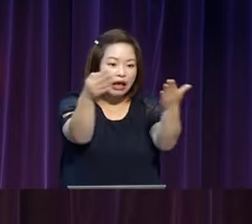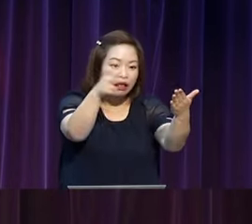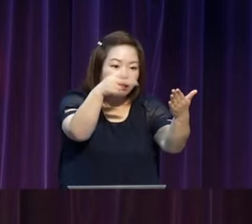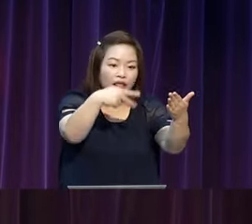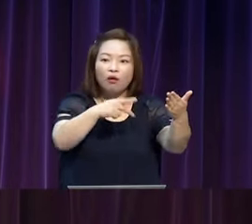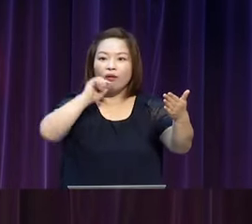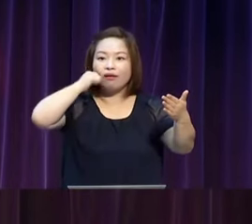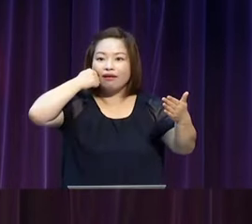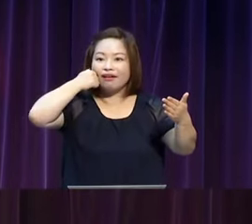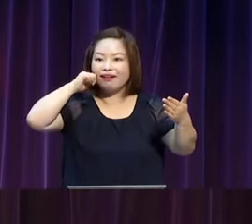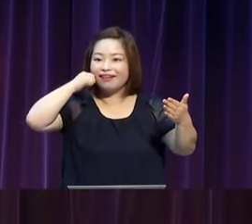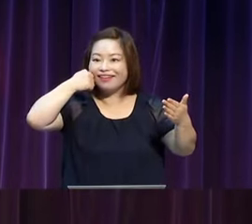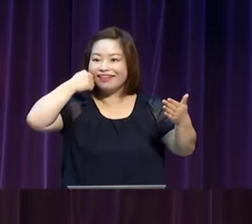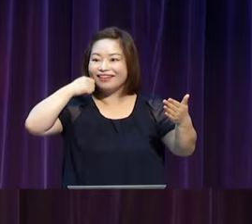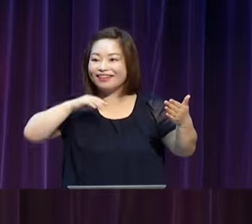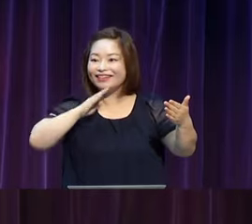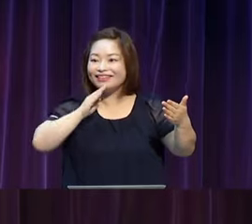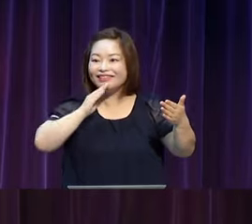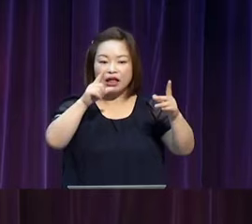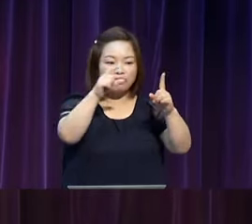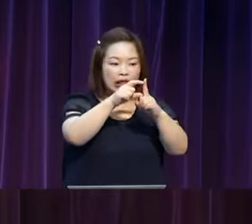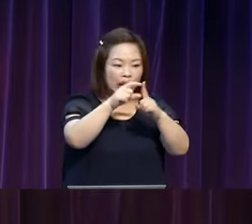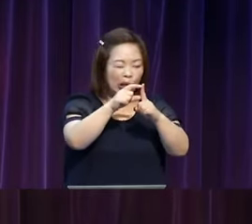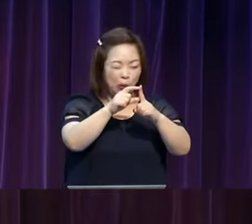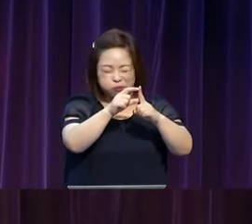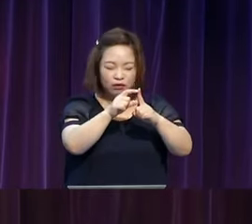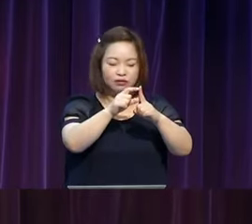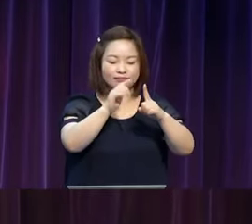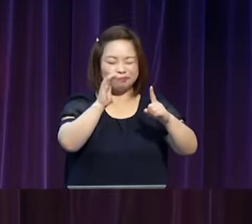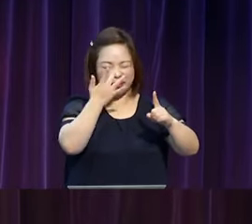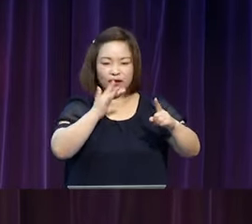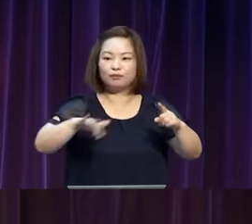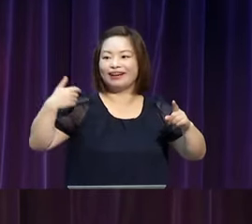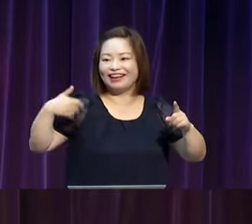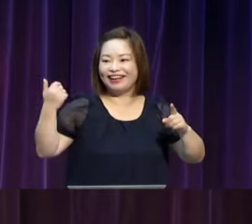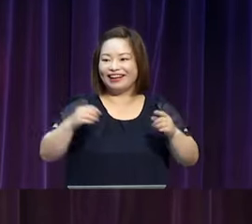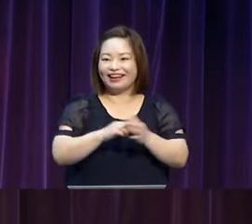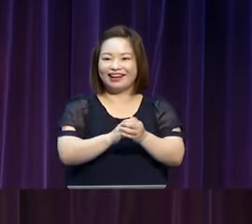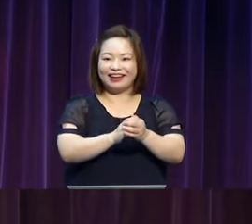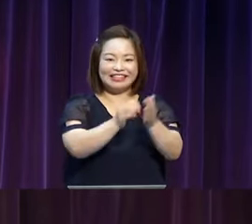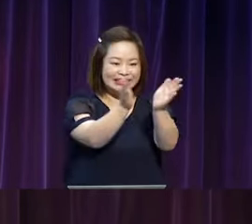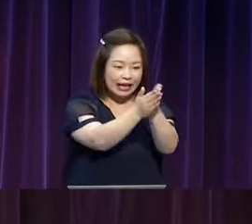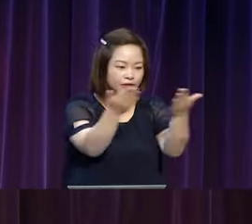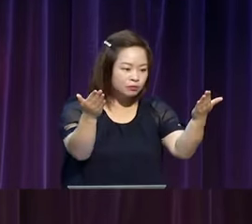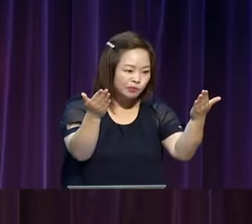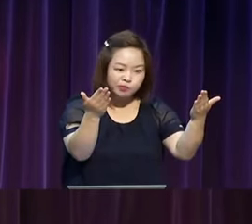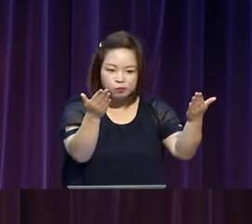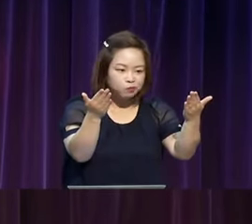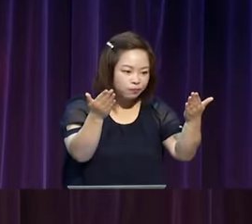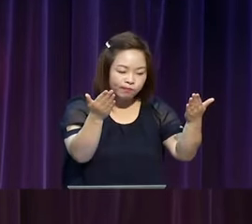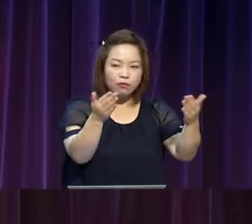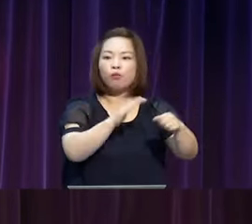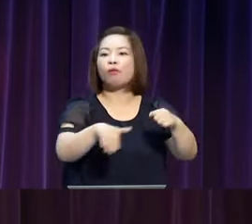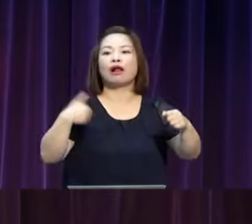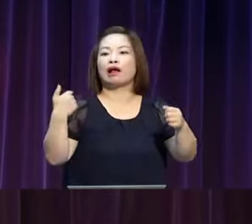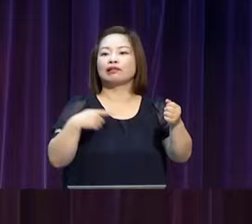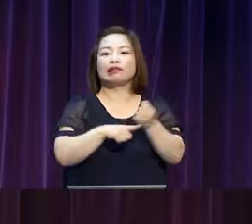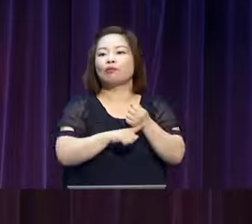보십니까? 그러니까 단어도 잘 몰라. 읽기는 읽는데 그 단어가 무슨 뜻인지